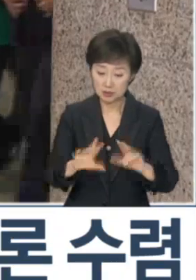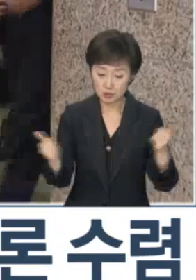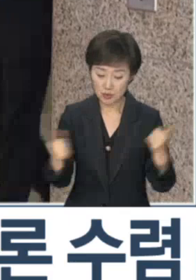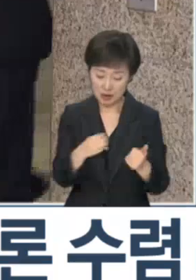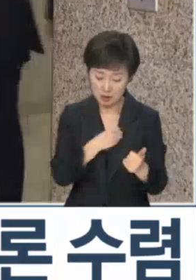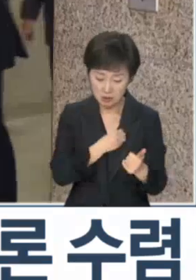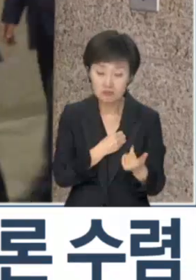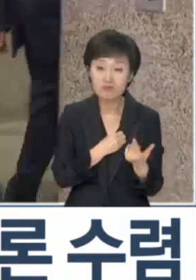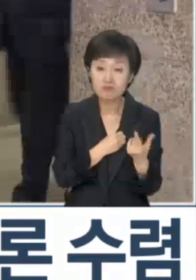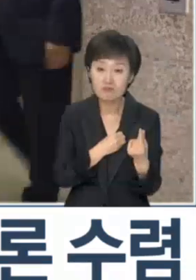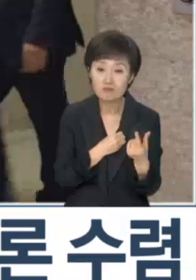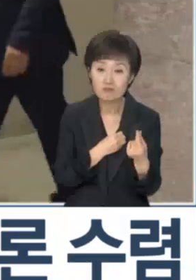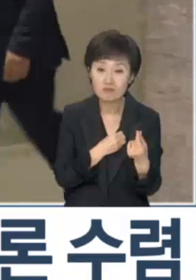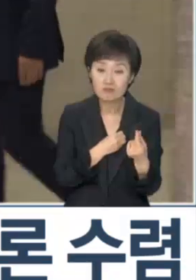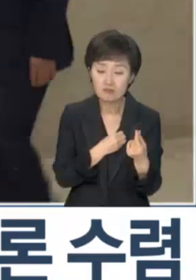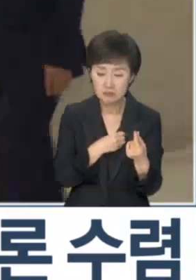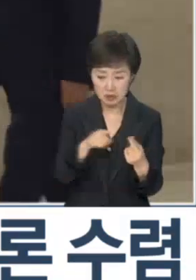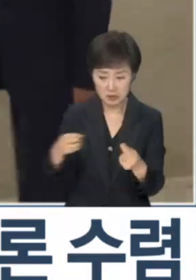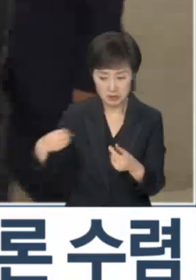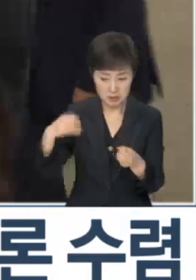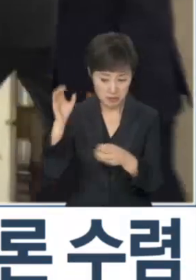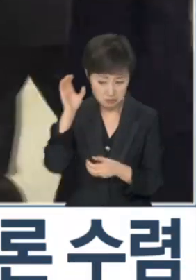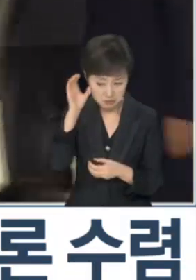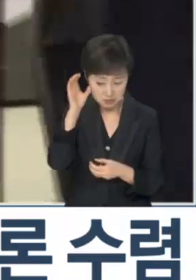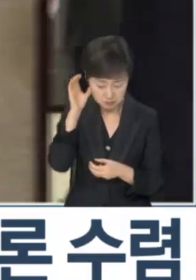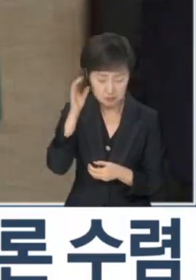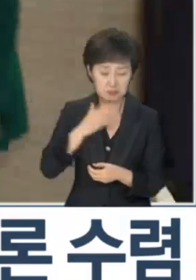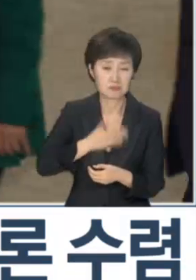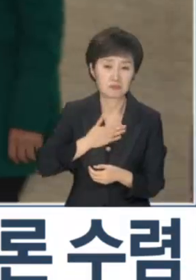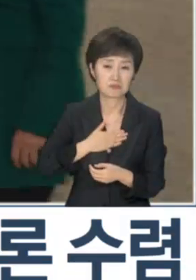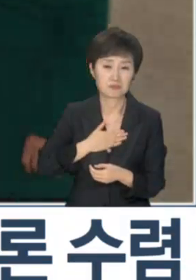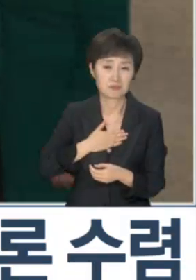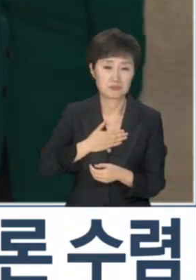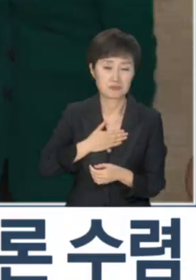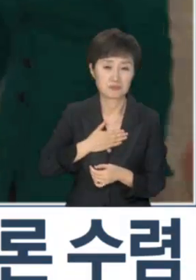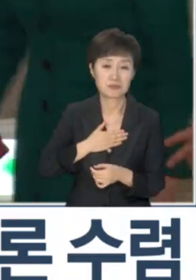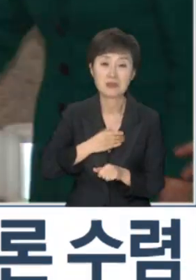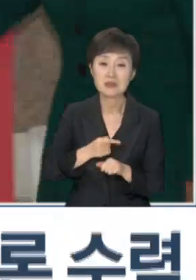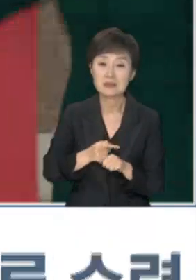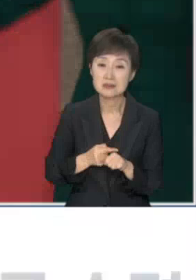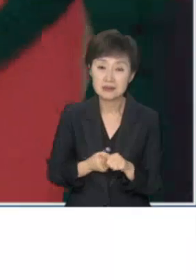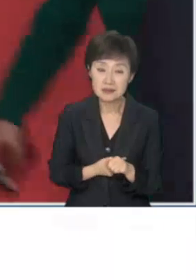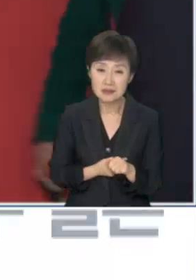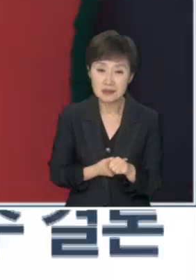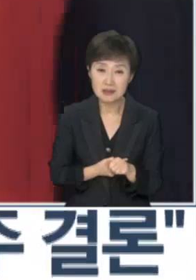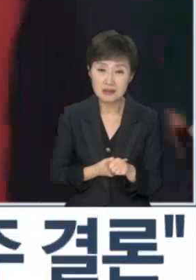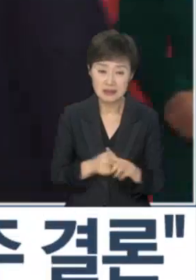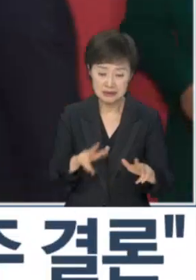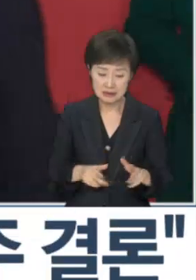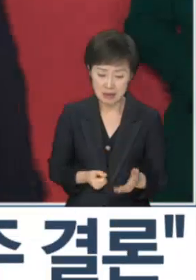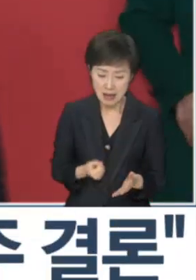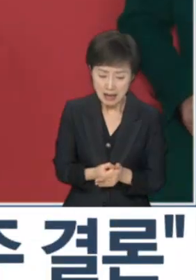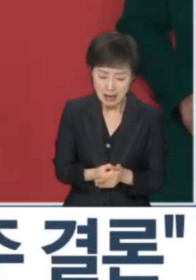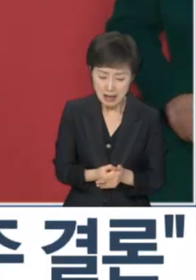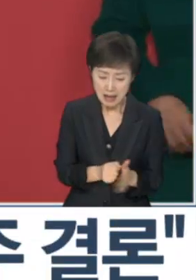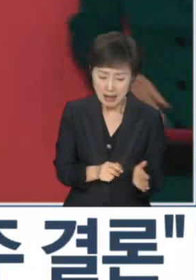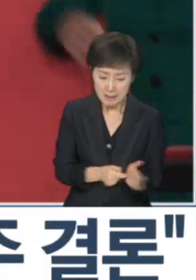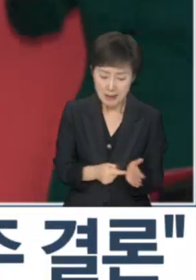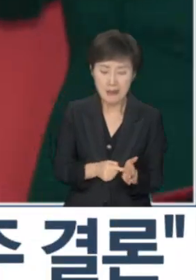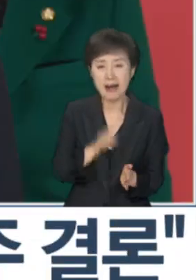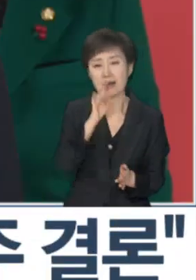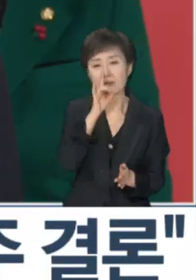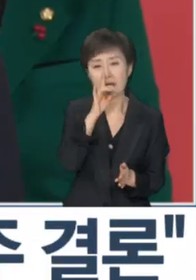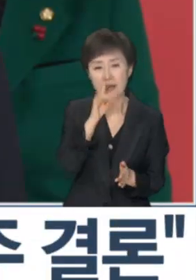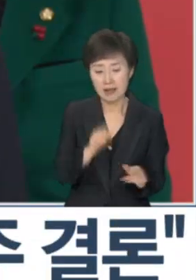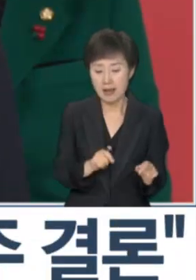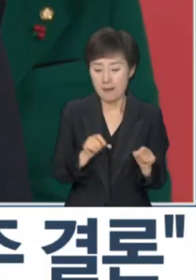때문에 현역 의원들의 생각을 많이 지금 수렴하고 있지 않습니까? 그렇기 때문에 당장 결정하지 못하고 뜸을